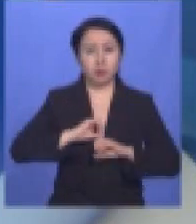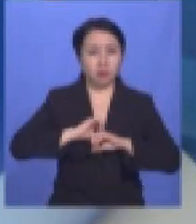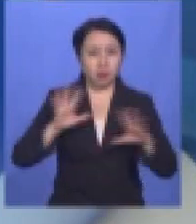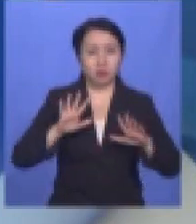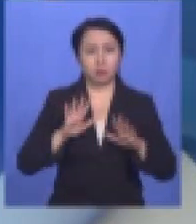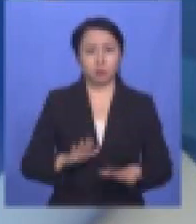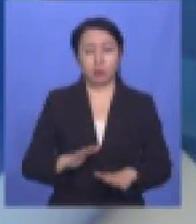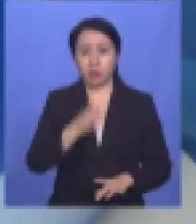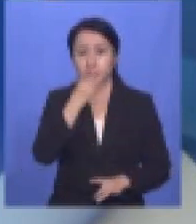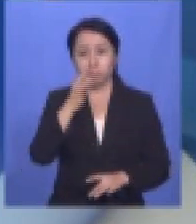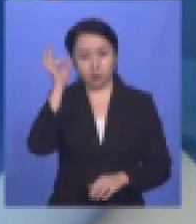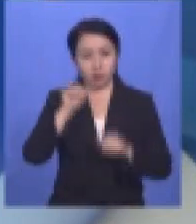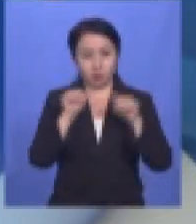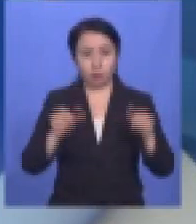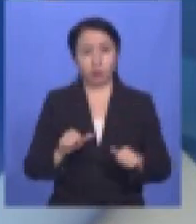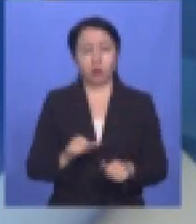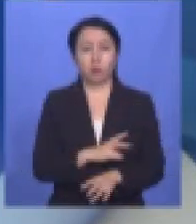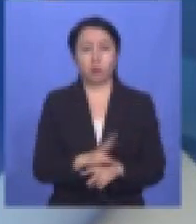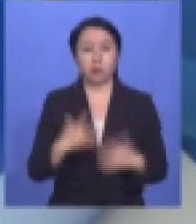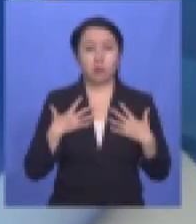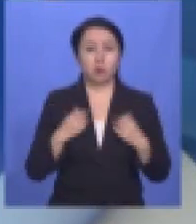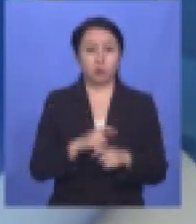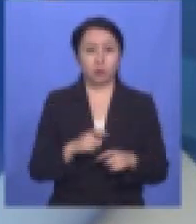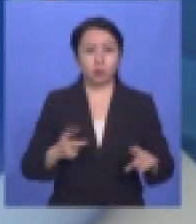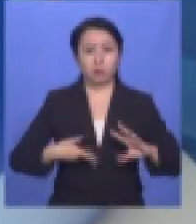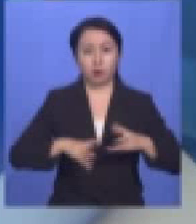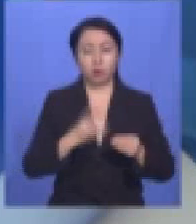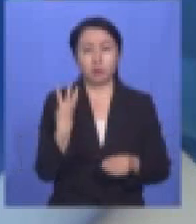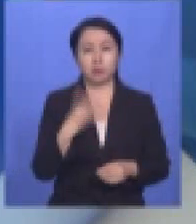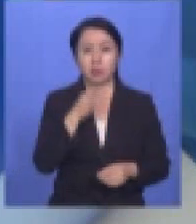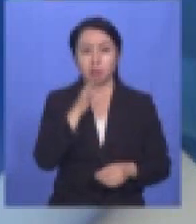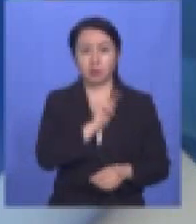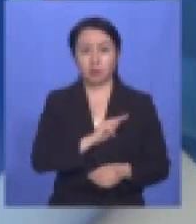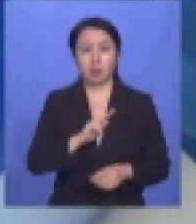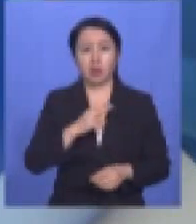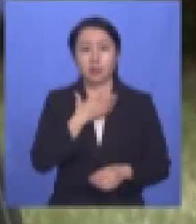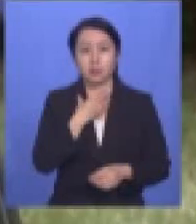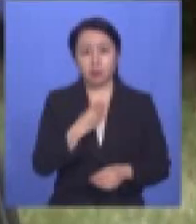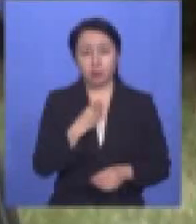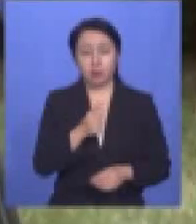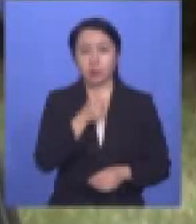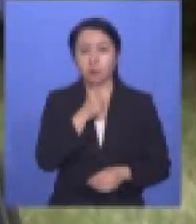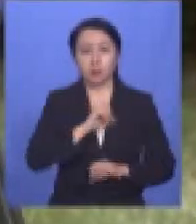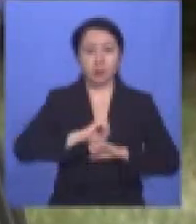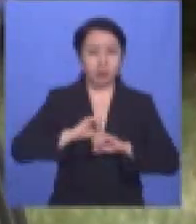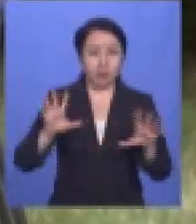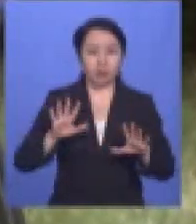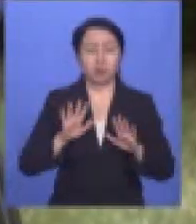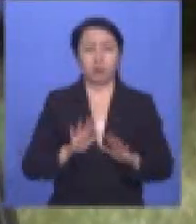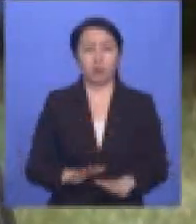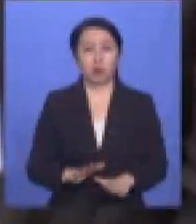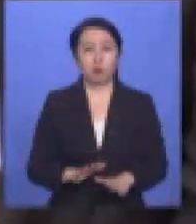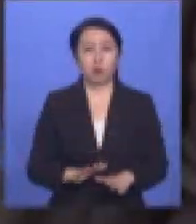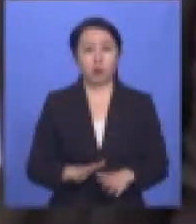цветы к памятнику. Ущерб, нанесенный здоровью людей в результате 40-летней деятельности Семипалатинского испытательного ядерного